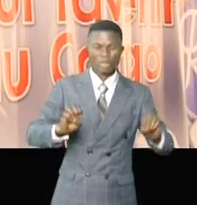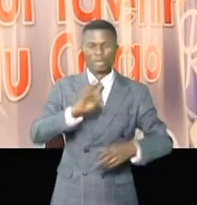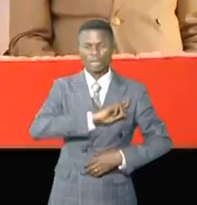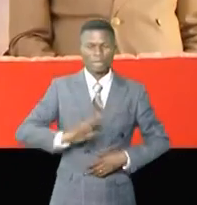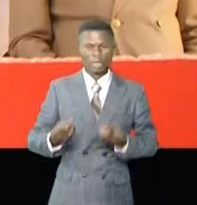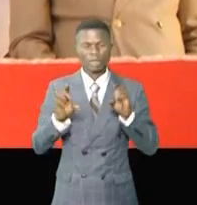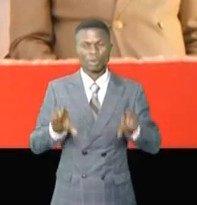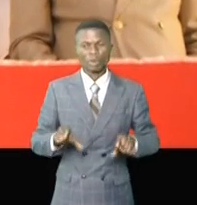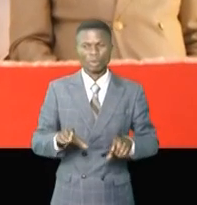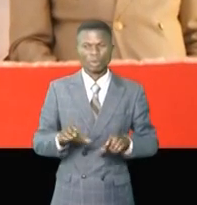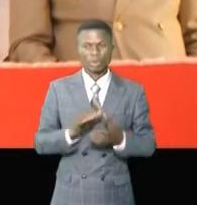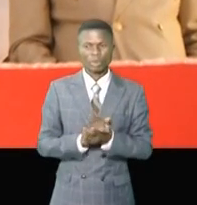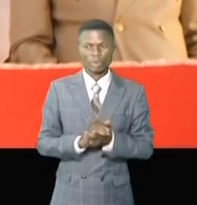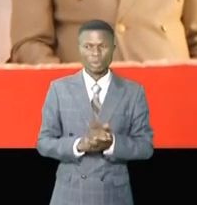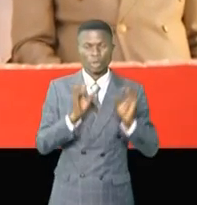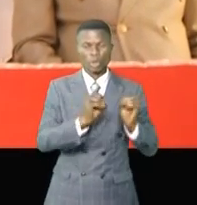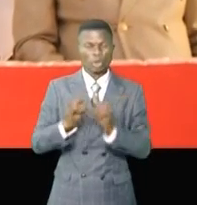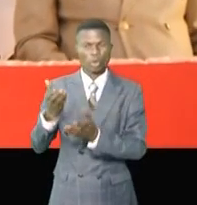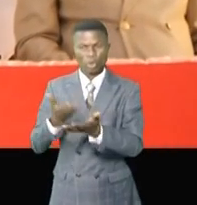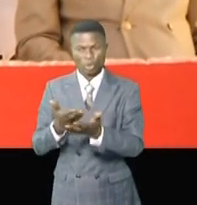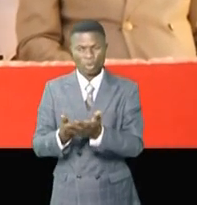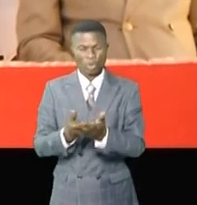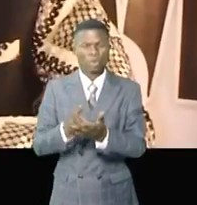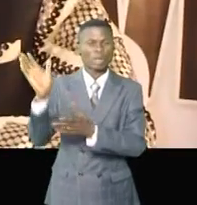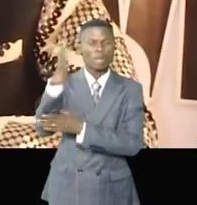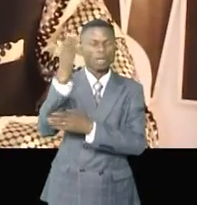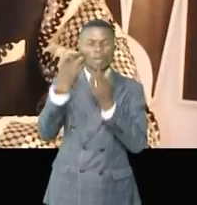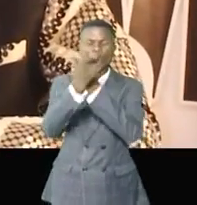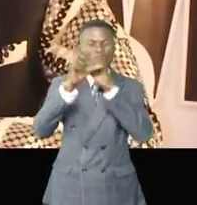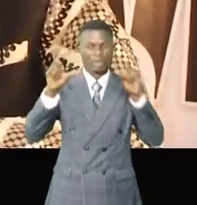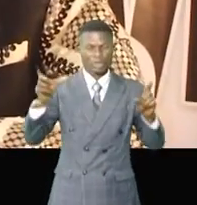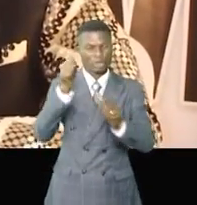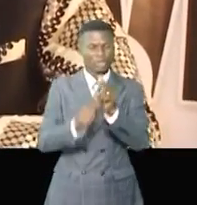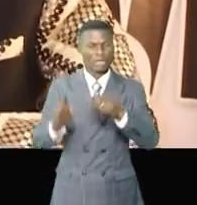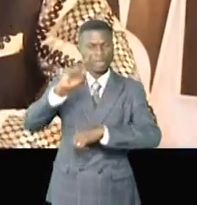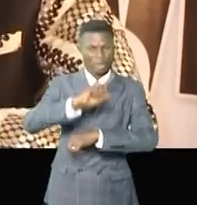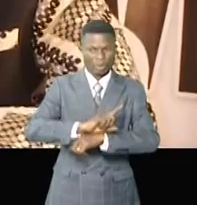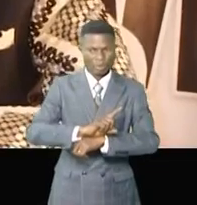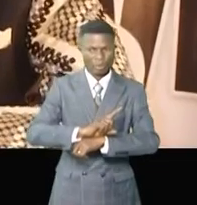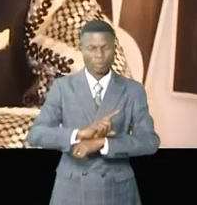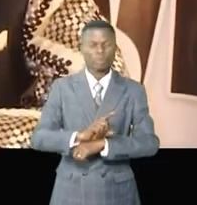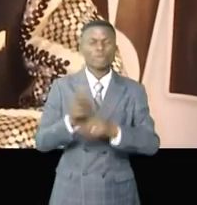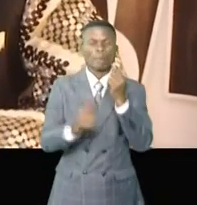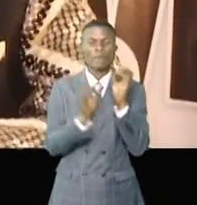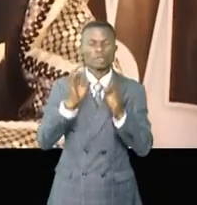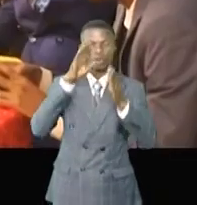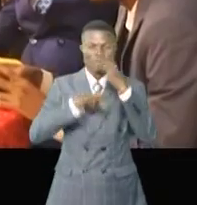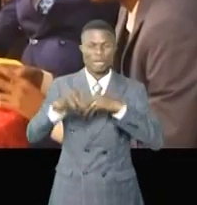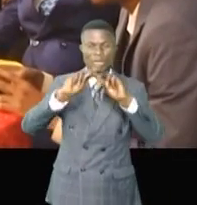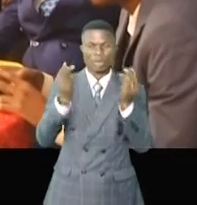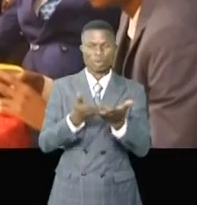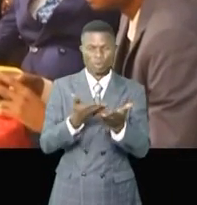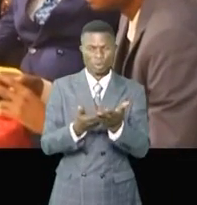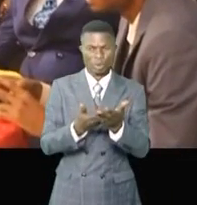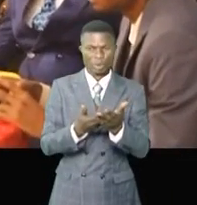du Congo, le drapeau de cette organisation flotte en toute liberté. Et chaque jour, les nouveaux adhérents sont enregistrés,